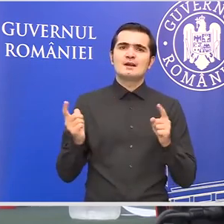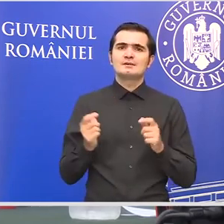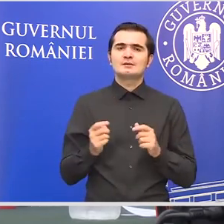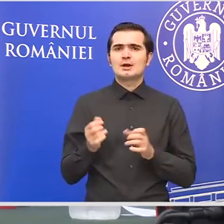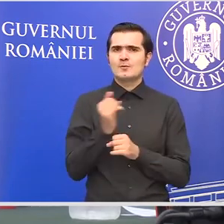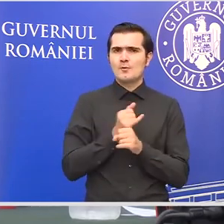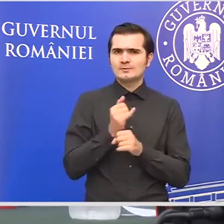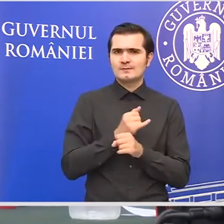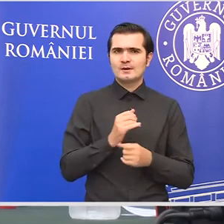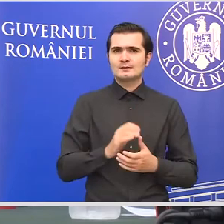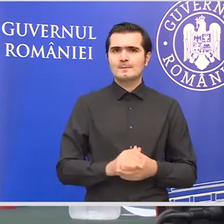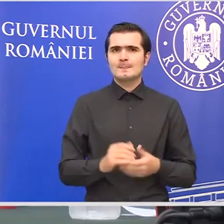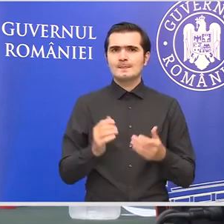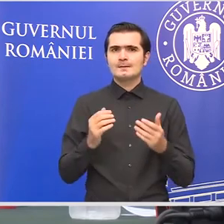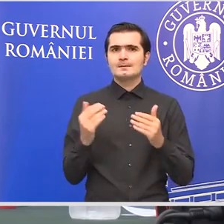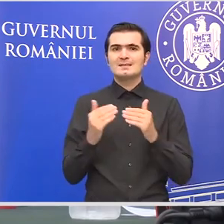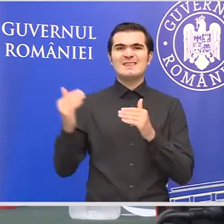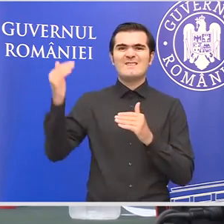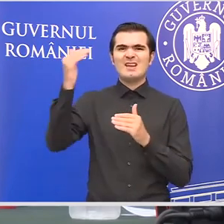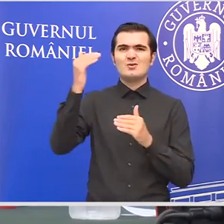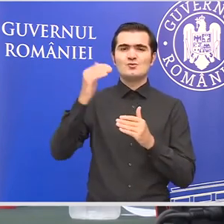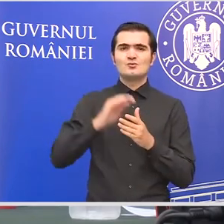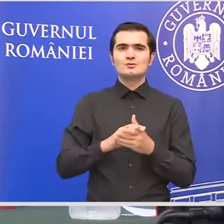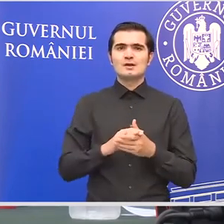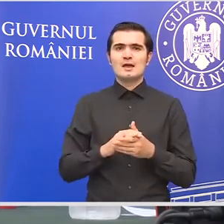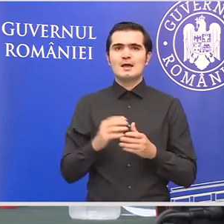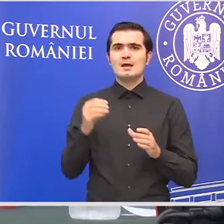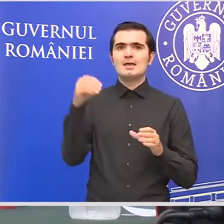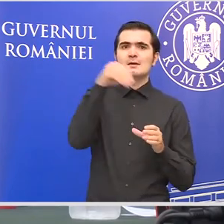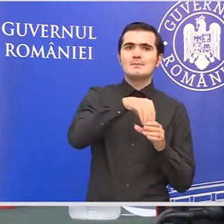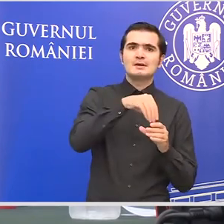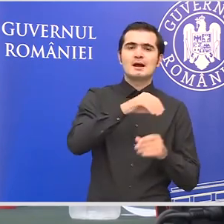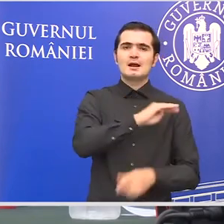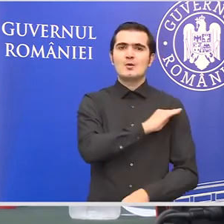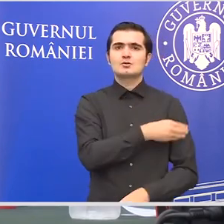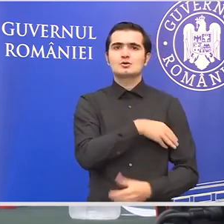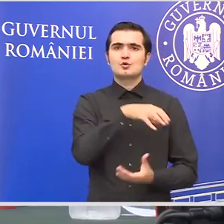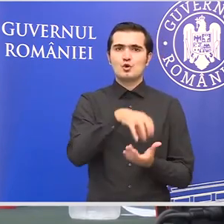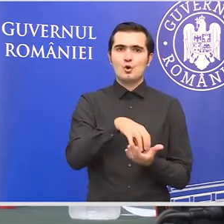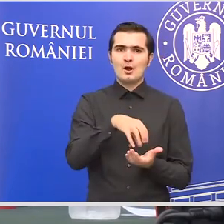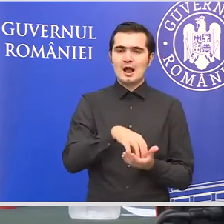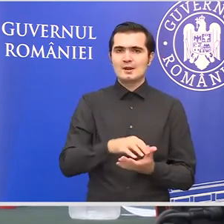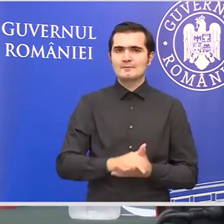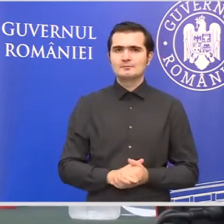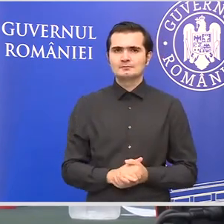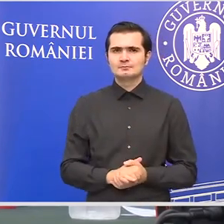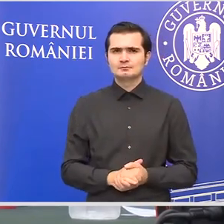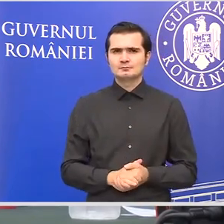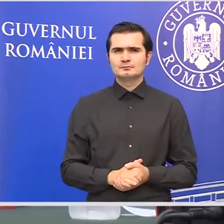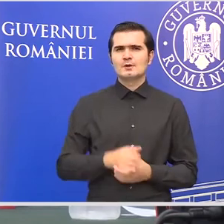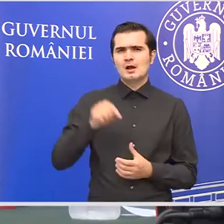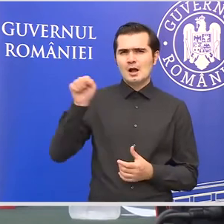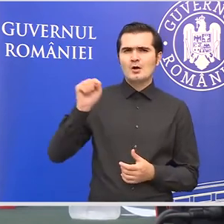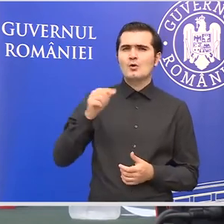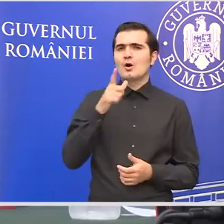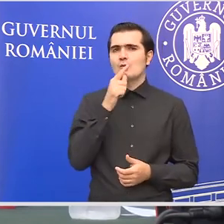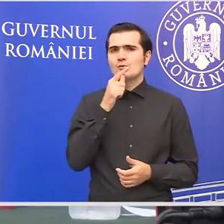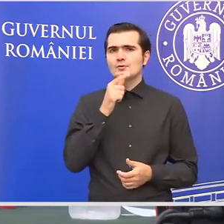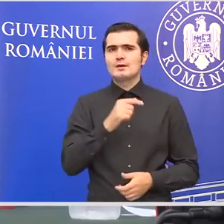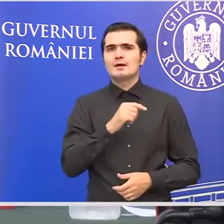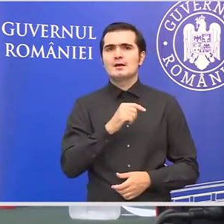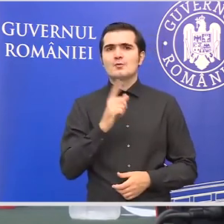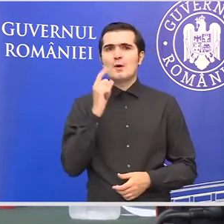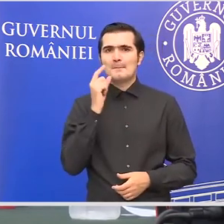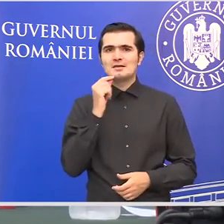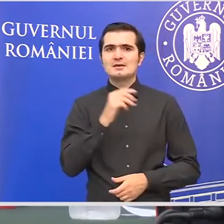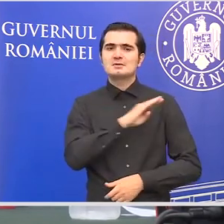cu toții, nivelul de implicare și la nivelul autorităților locale. Adică acolo unde reprezentanții autorităților